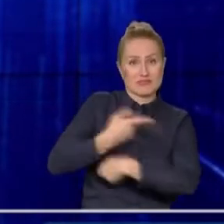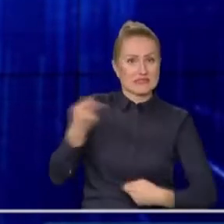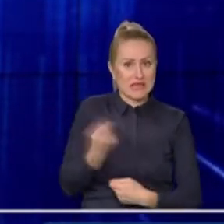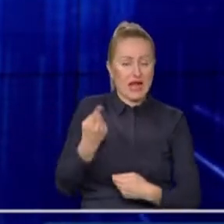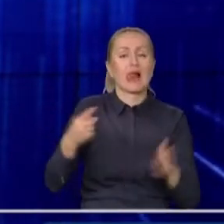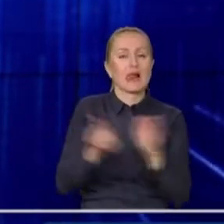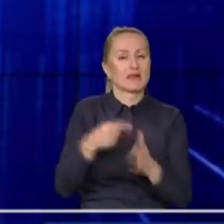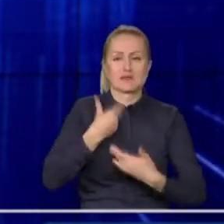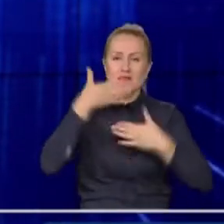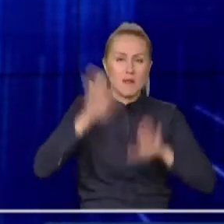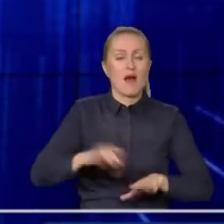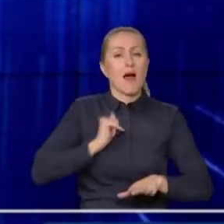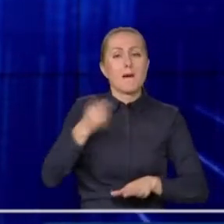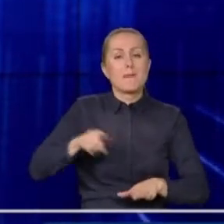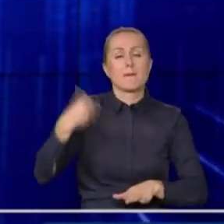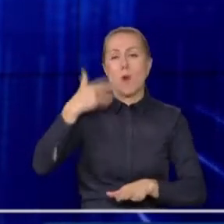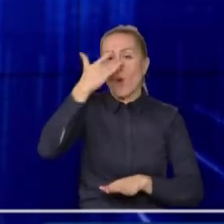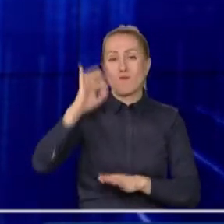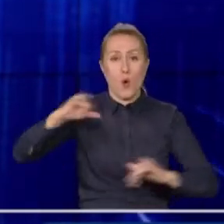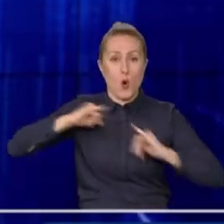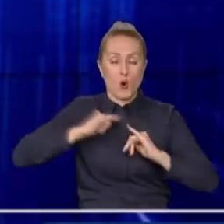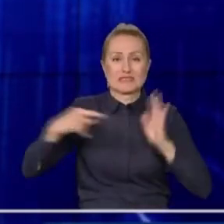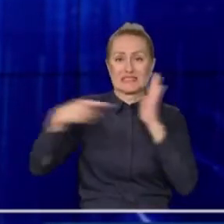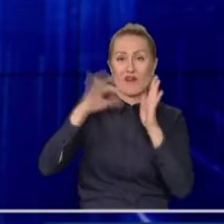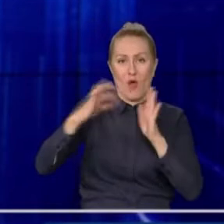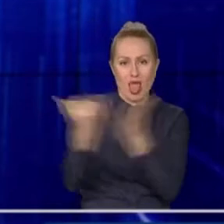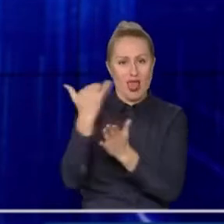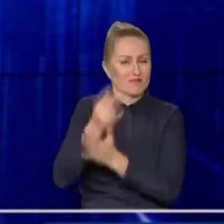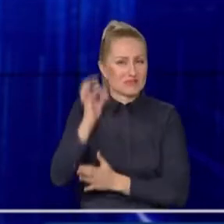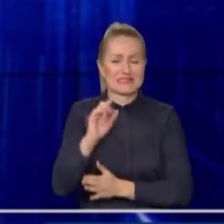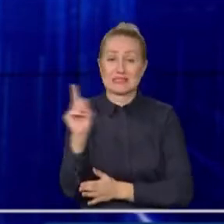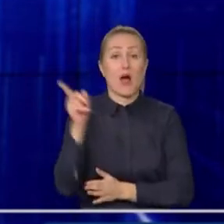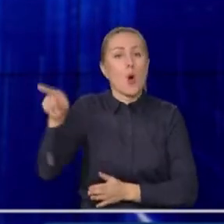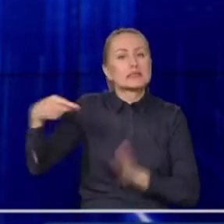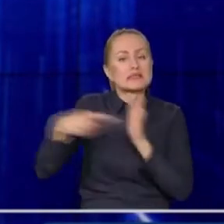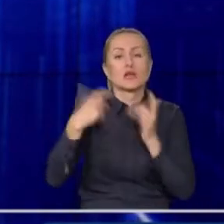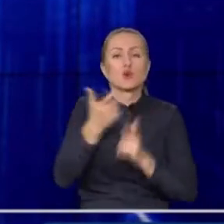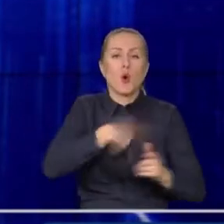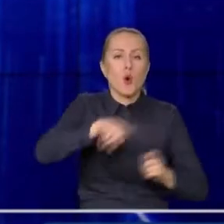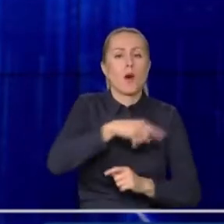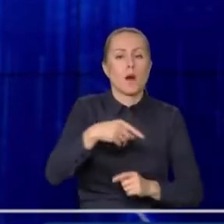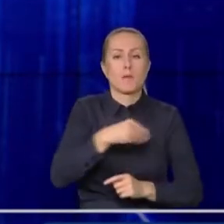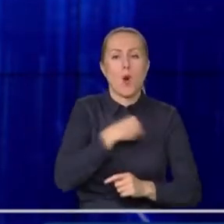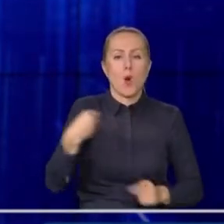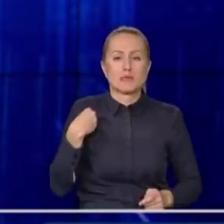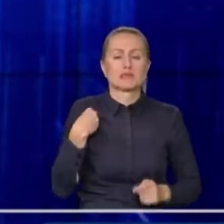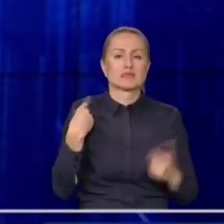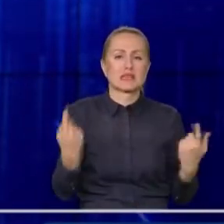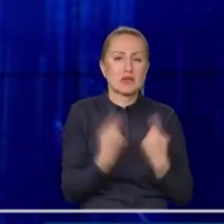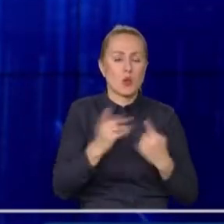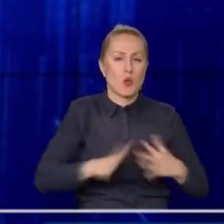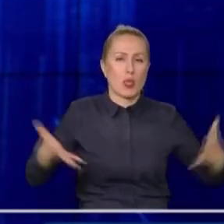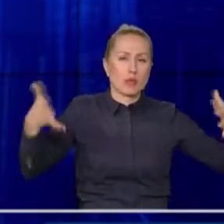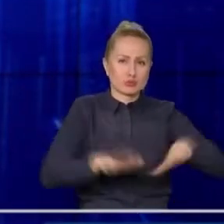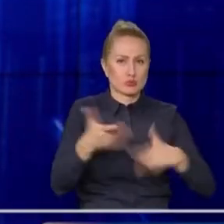do tego, żeby reżim Łukaszenki osiągnął swoje cele polityczne. A ten cel polityczny to destabilizacja sytuacji w naszym